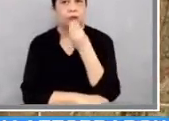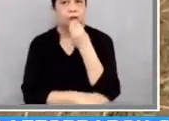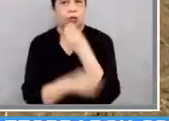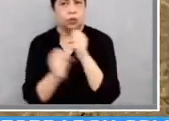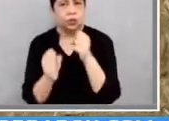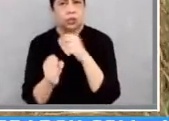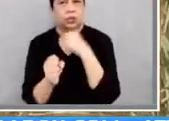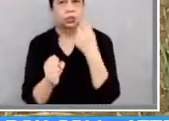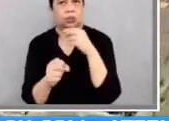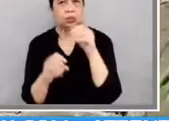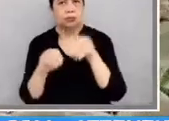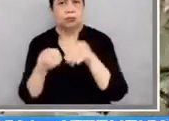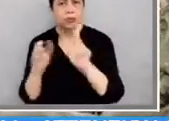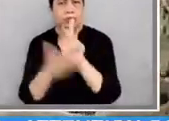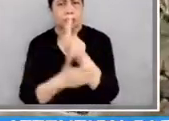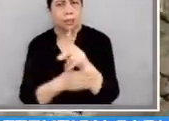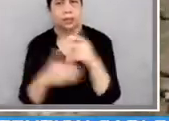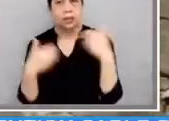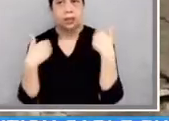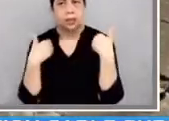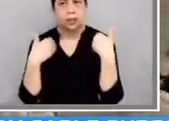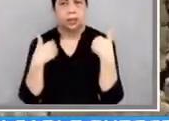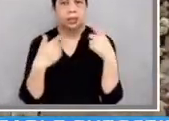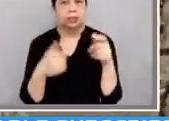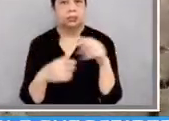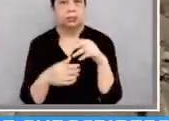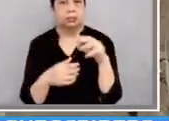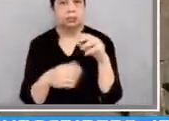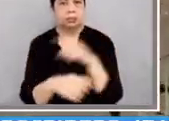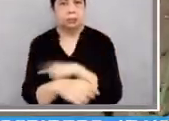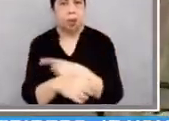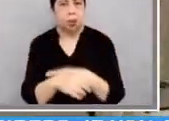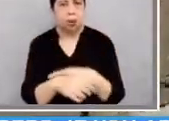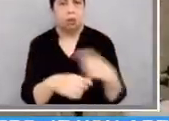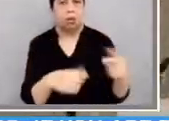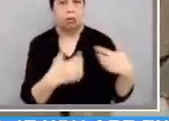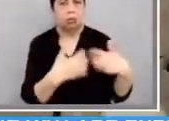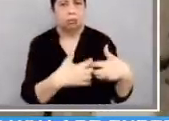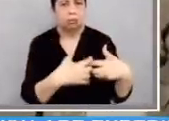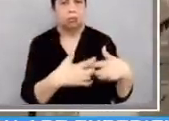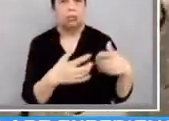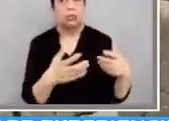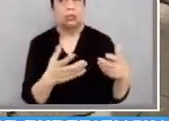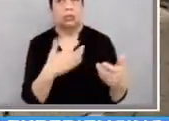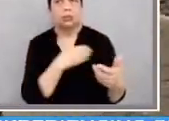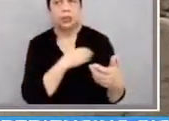sa lahat, meron ka na rin power. May power generation na rin ako kasi yan eh. Meron ka na rin,